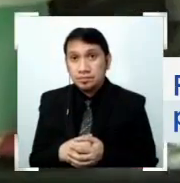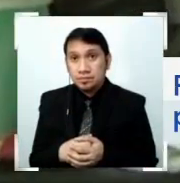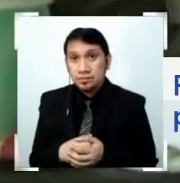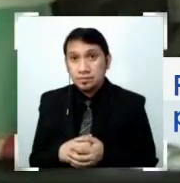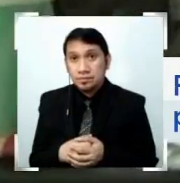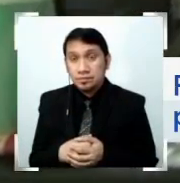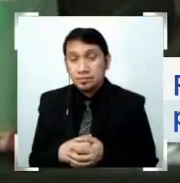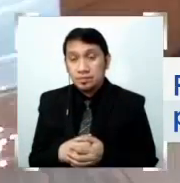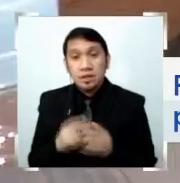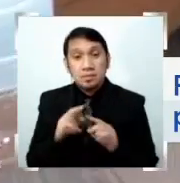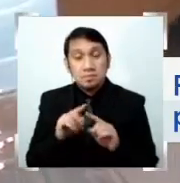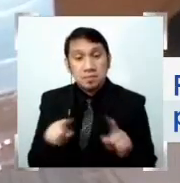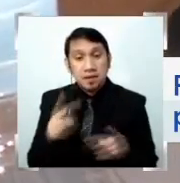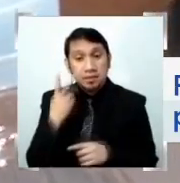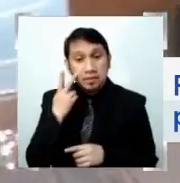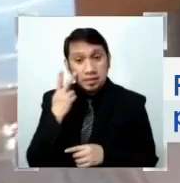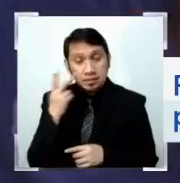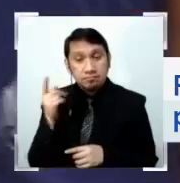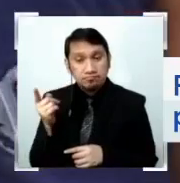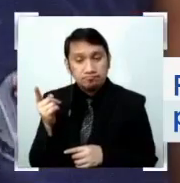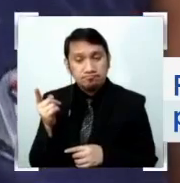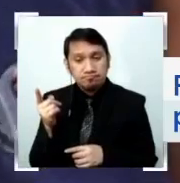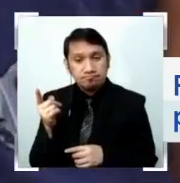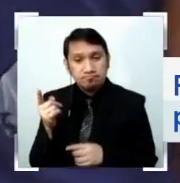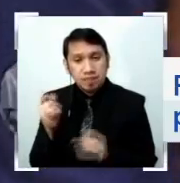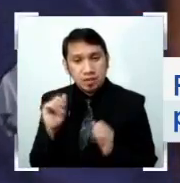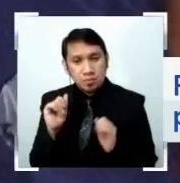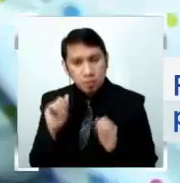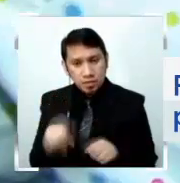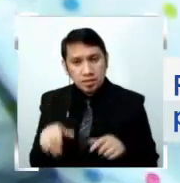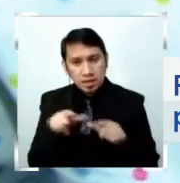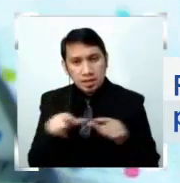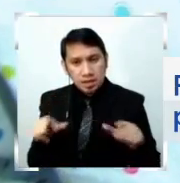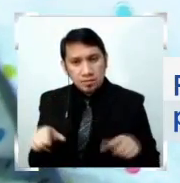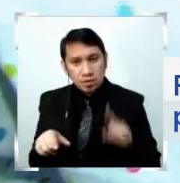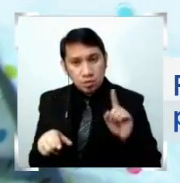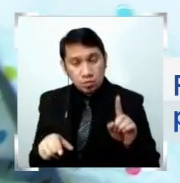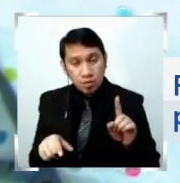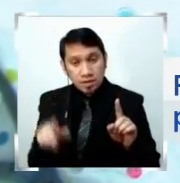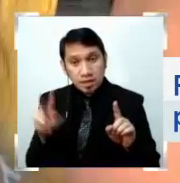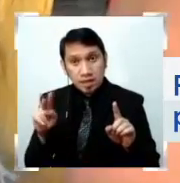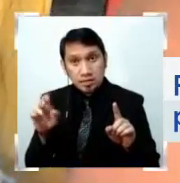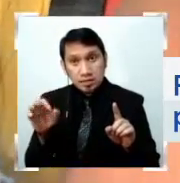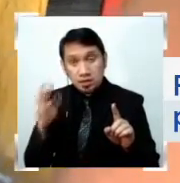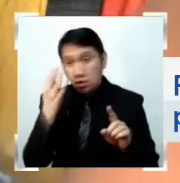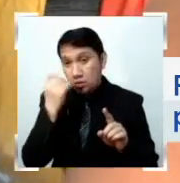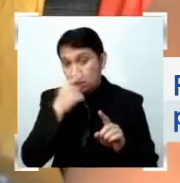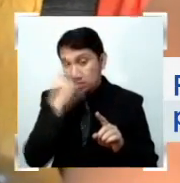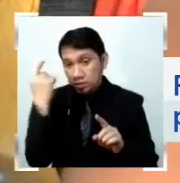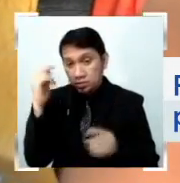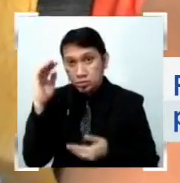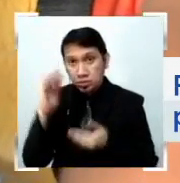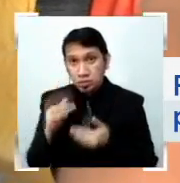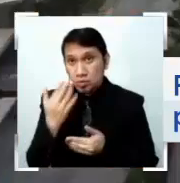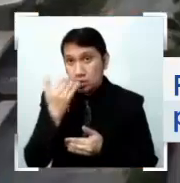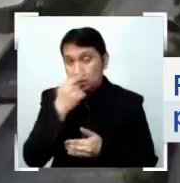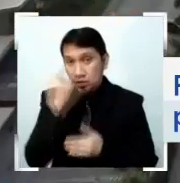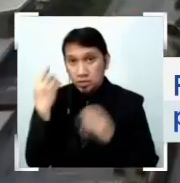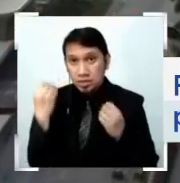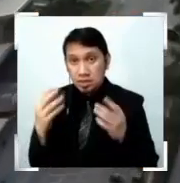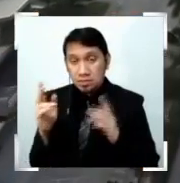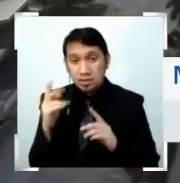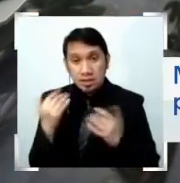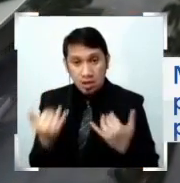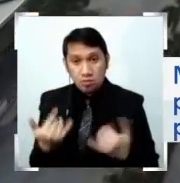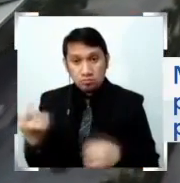Pero tingin ni Concepcion, pwede pang mag-Alert Level 1 ng NCR dahil sa pagbaba ng new cases at pagdami ng nababakunahan.